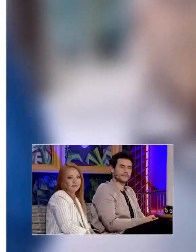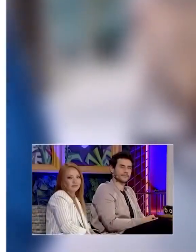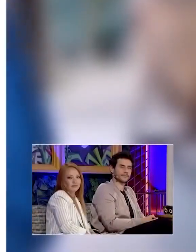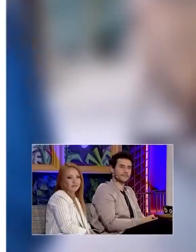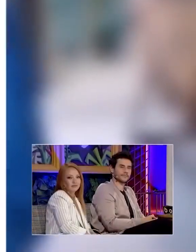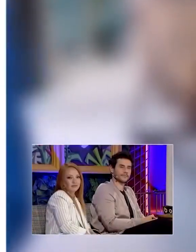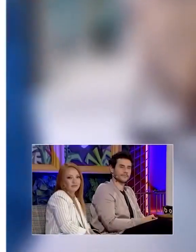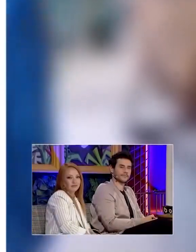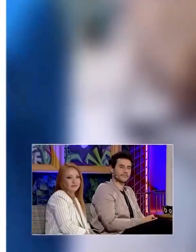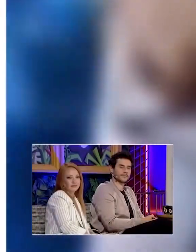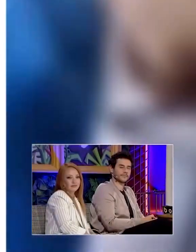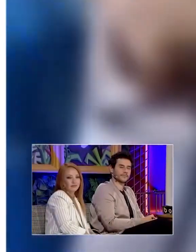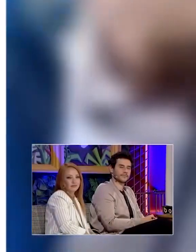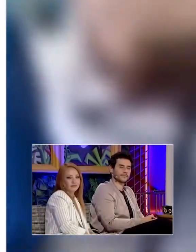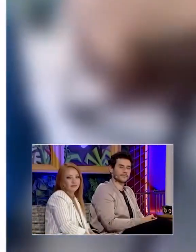nasıl?